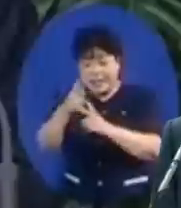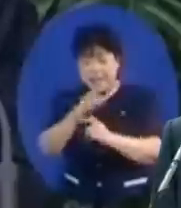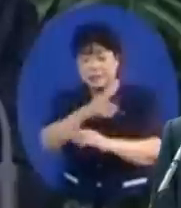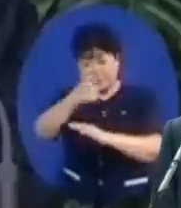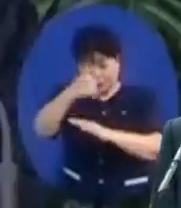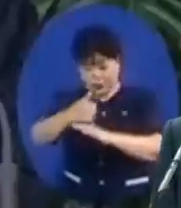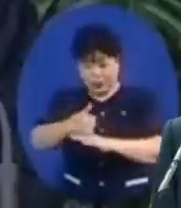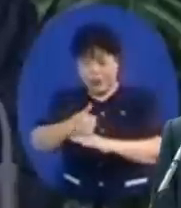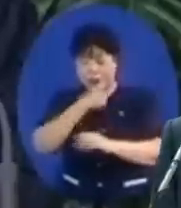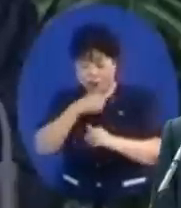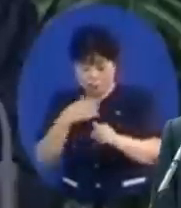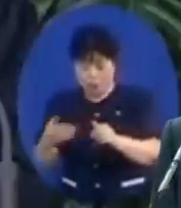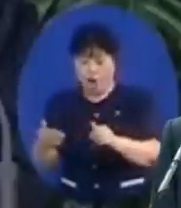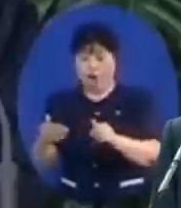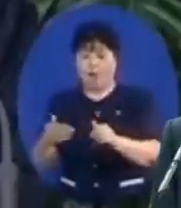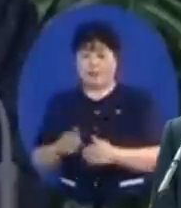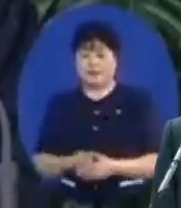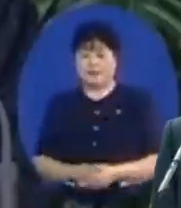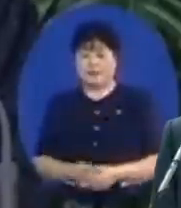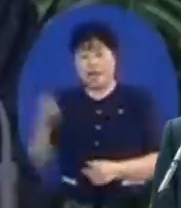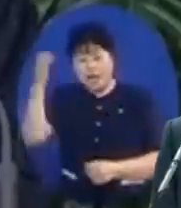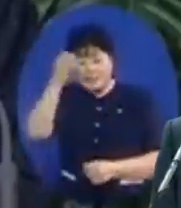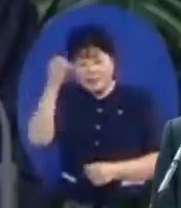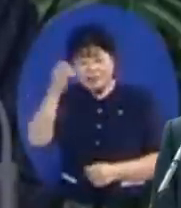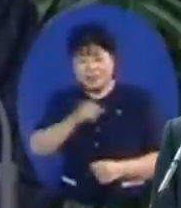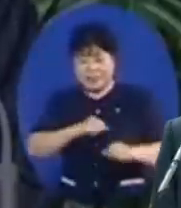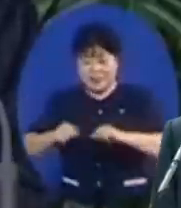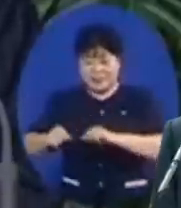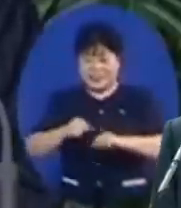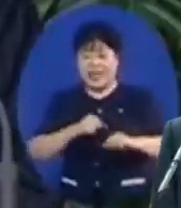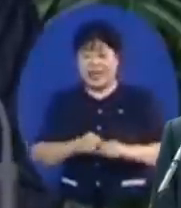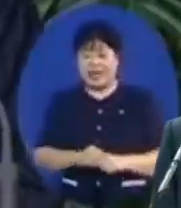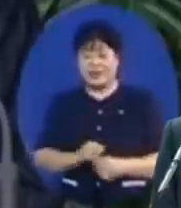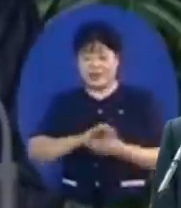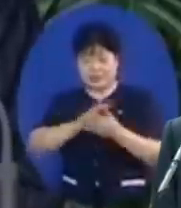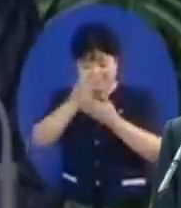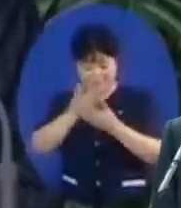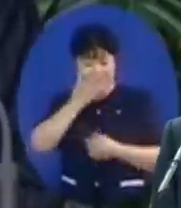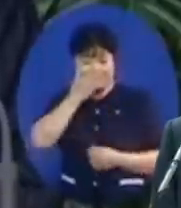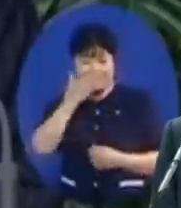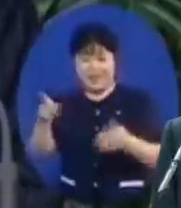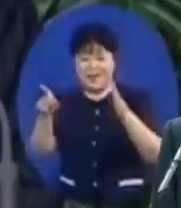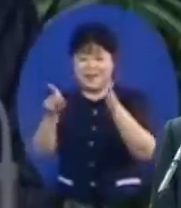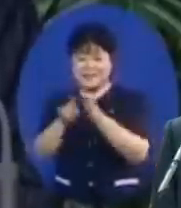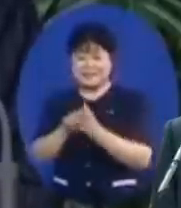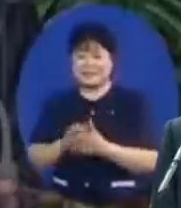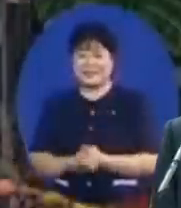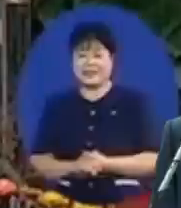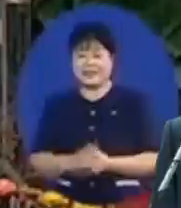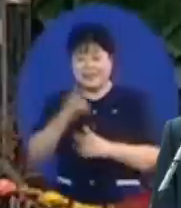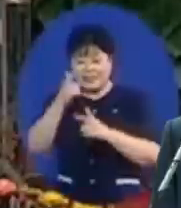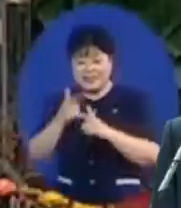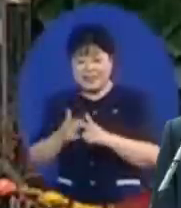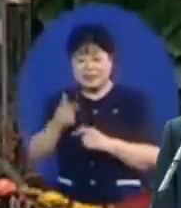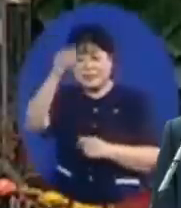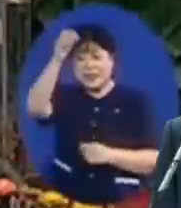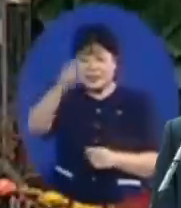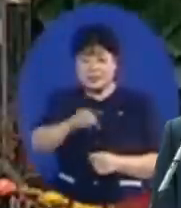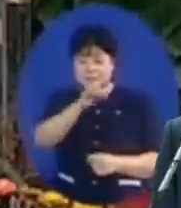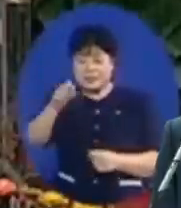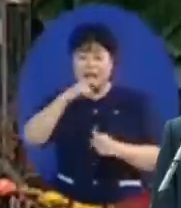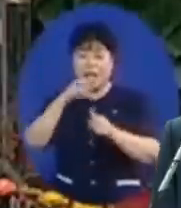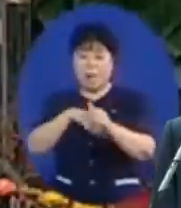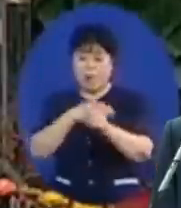그리스도의 보혈과 성령의 역사가 우리를 변화시켜 주시는 것입니다. 예수님의 십자가